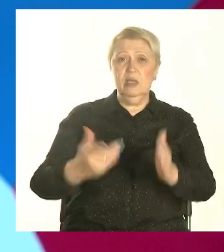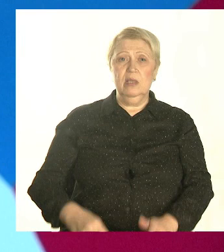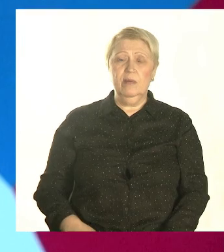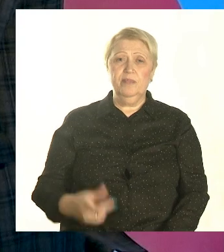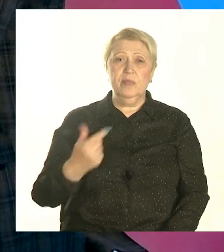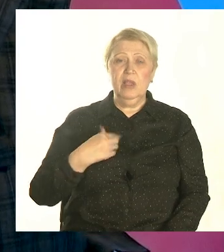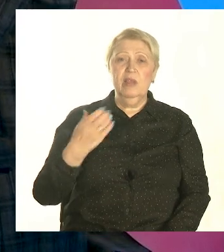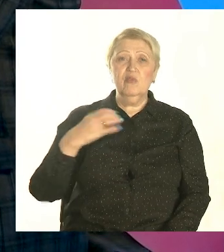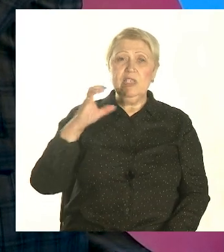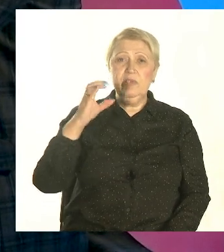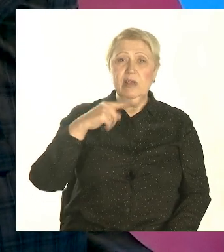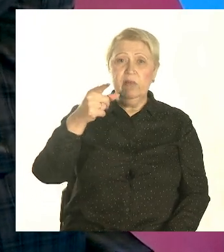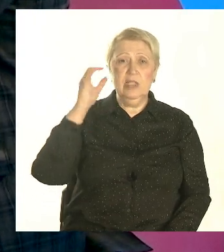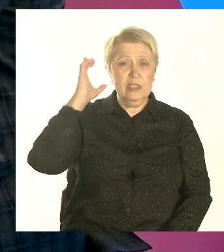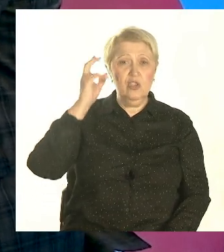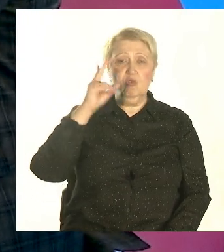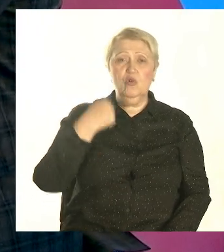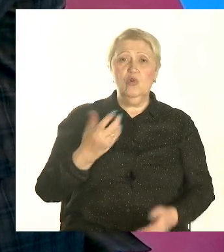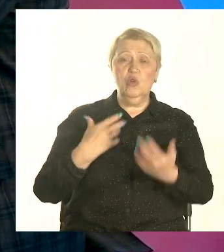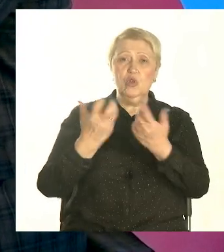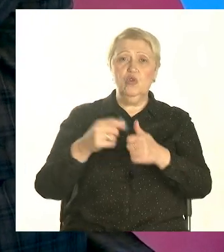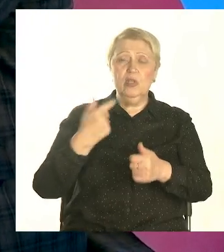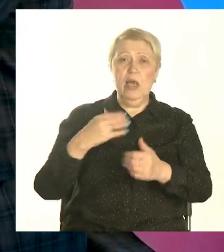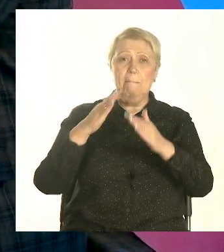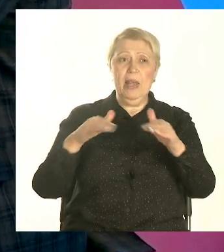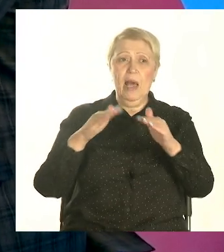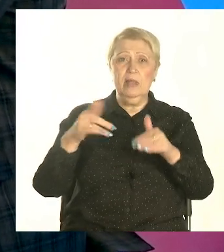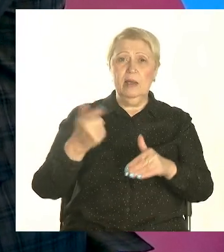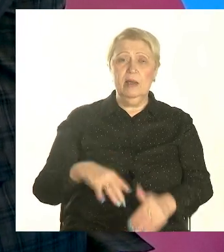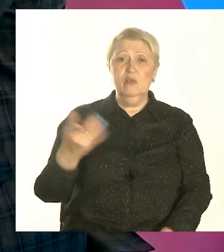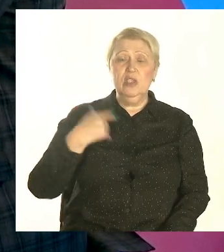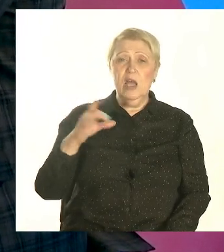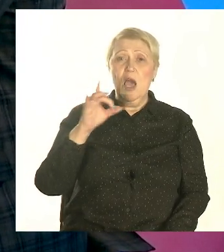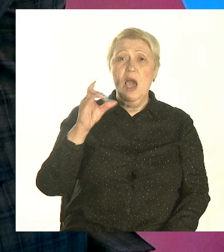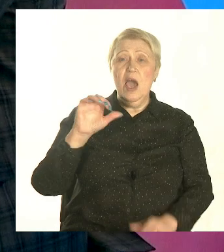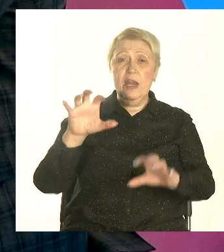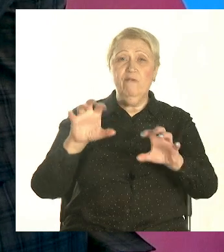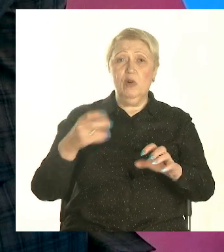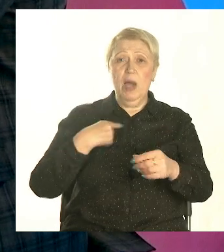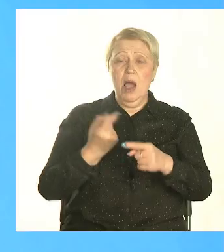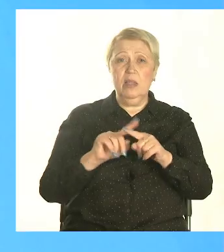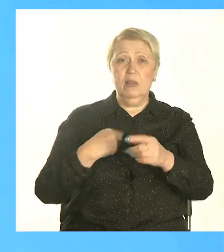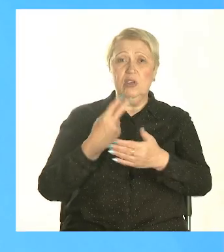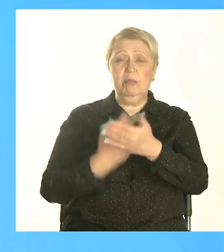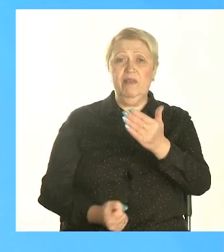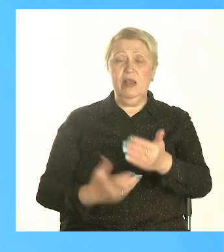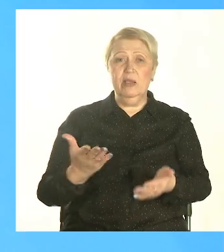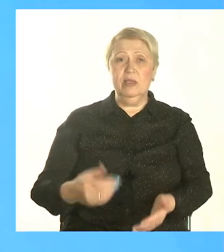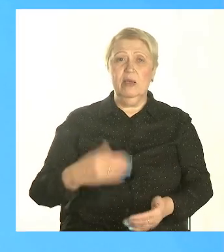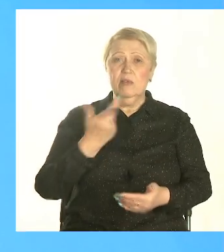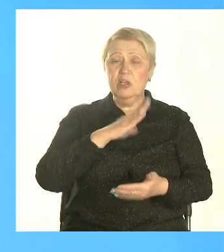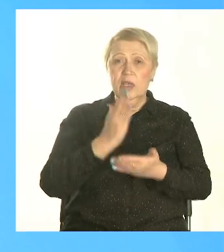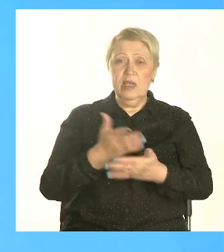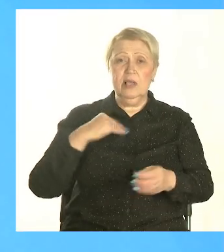сентябре, наверняка вы слышали, Счетная палата констатировала, мусорная реформа провалилась. Примерно 90% твердых коммунальных отходов складируется